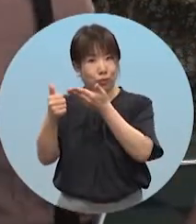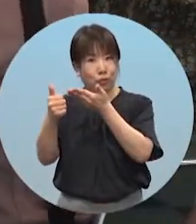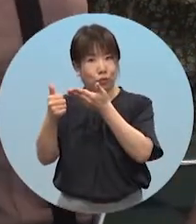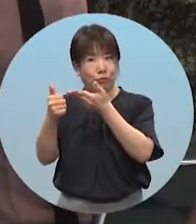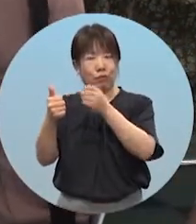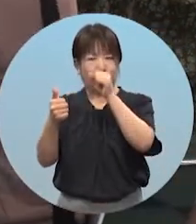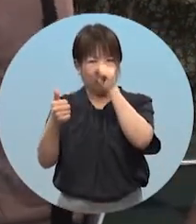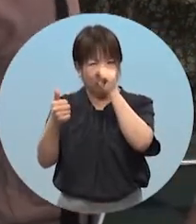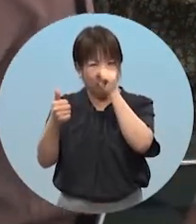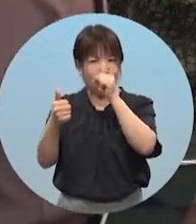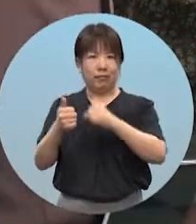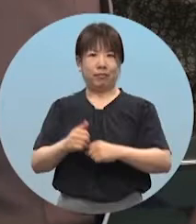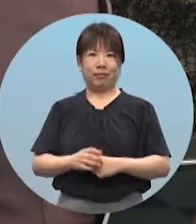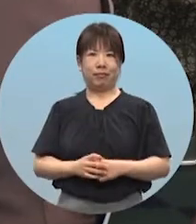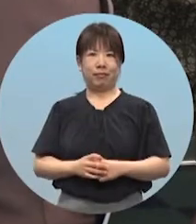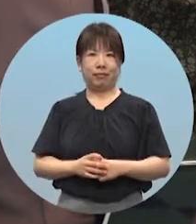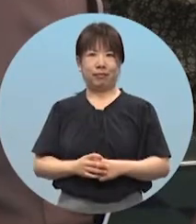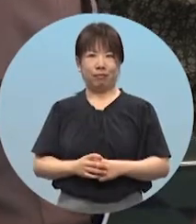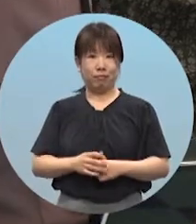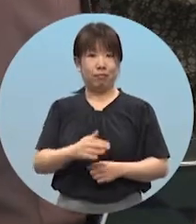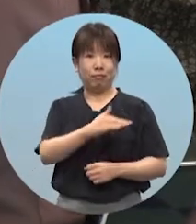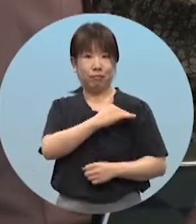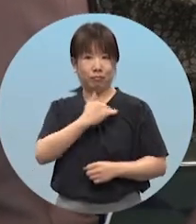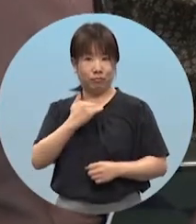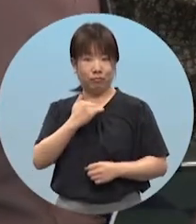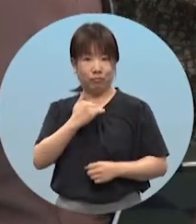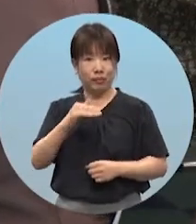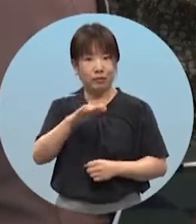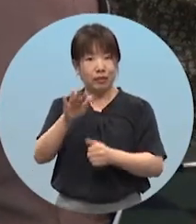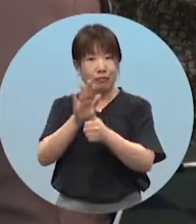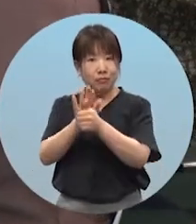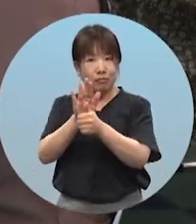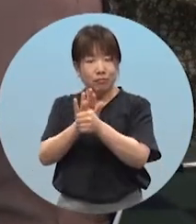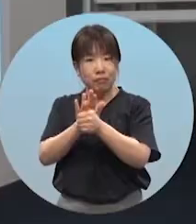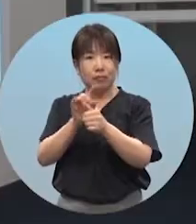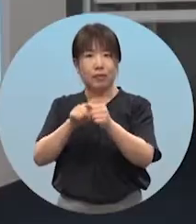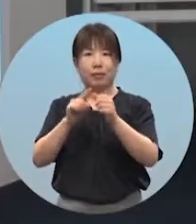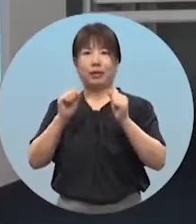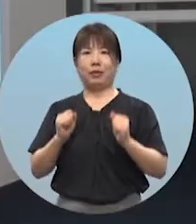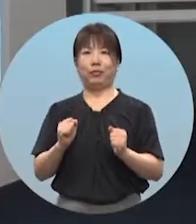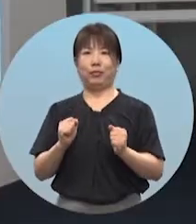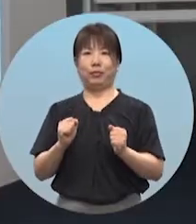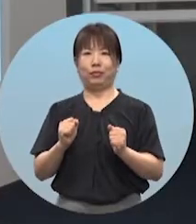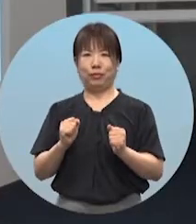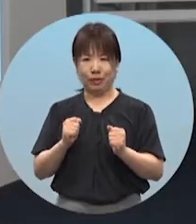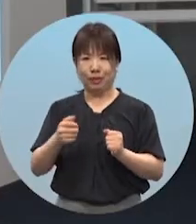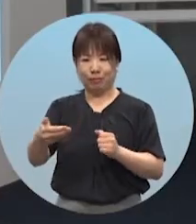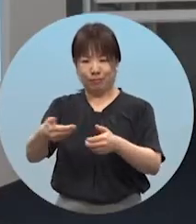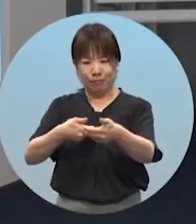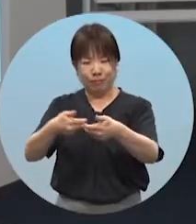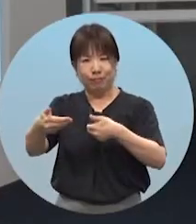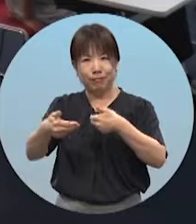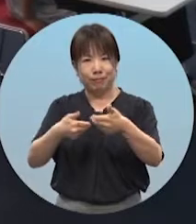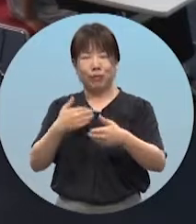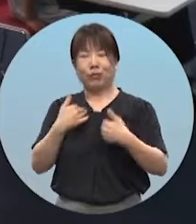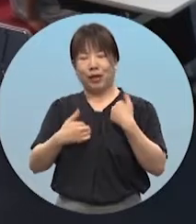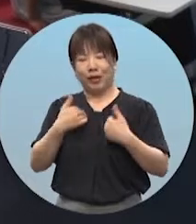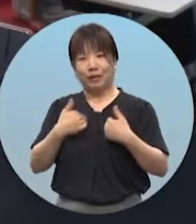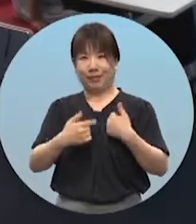です。はい、そのために我々いるようなもんですから、どんどん図書館の人使ってください。